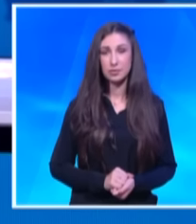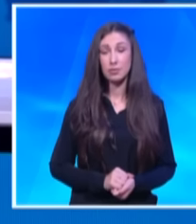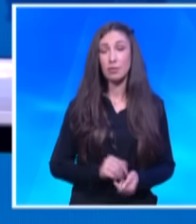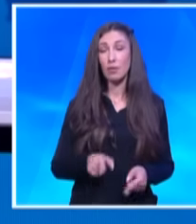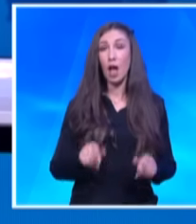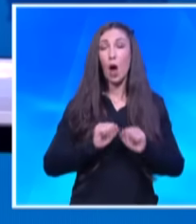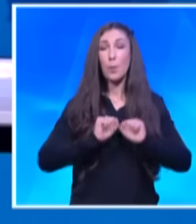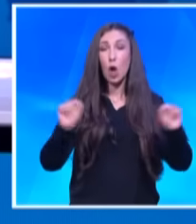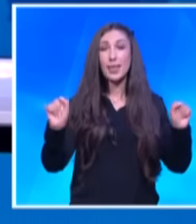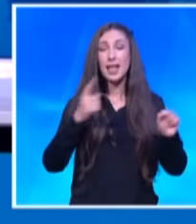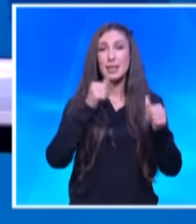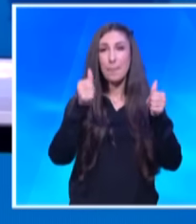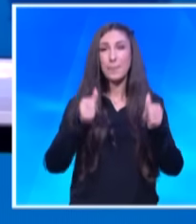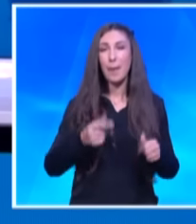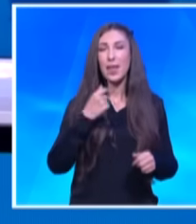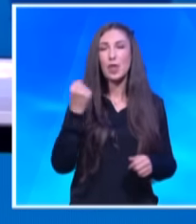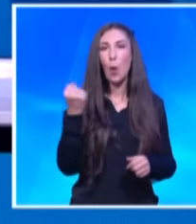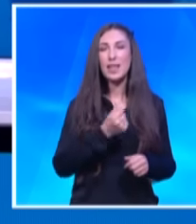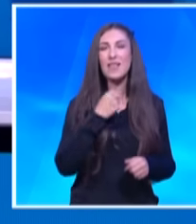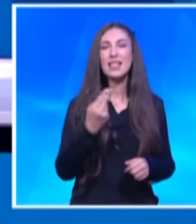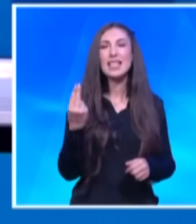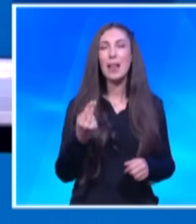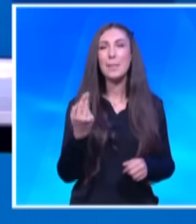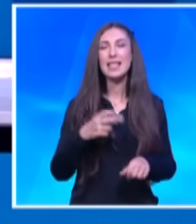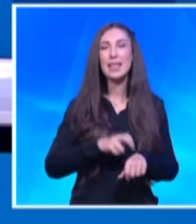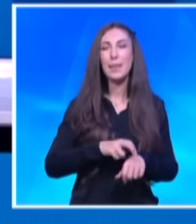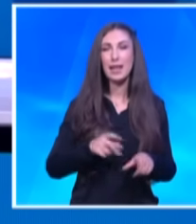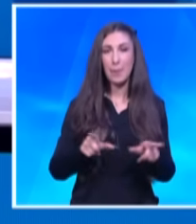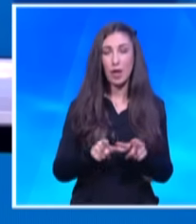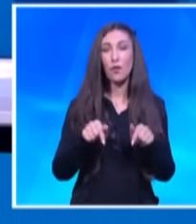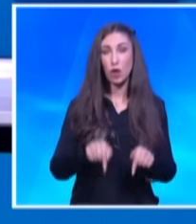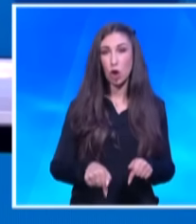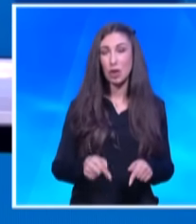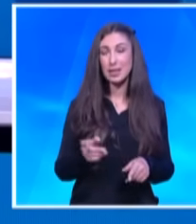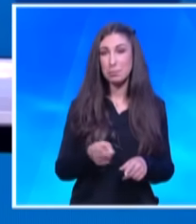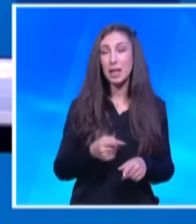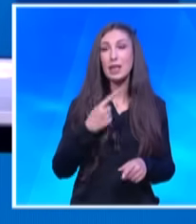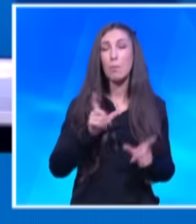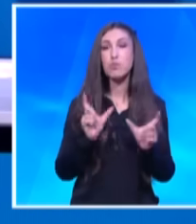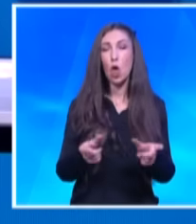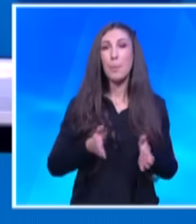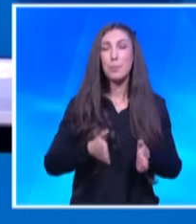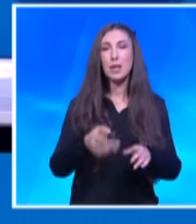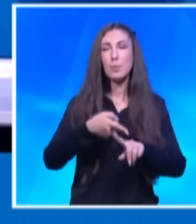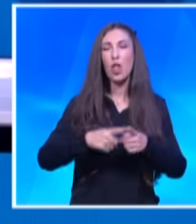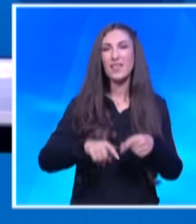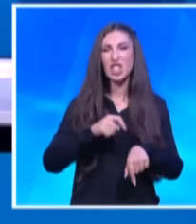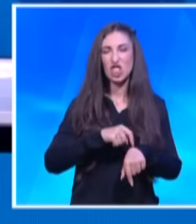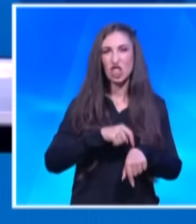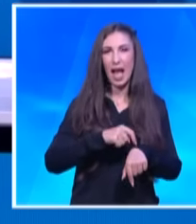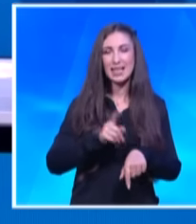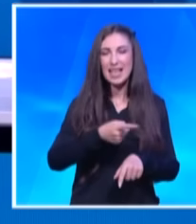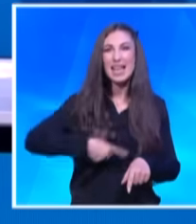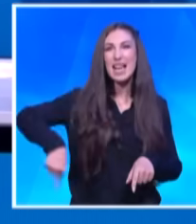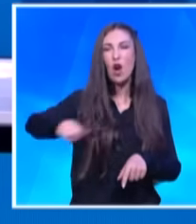Пореден протест в памет на убития край Цалапица Димитър Малинов. Този път беше блокирано за около половин час едно от възловите